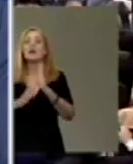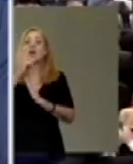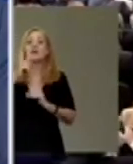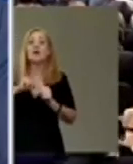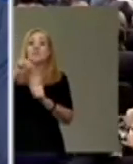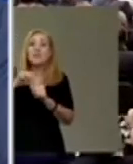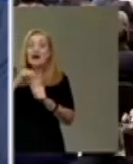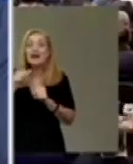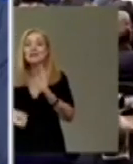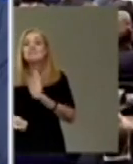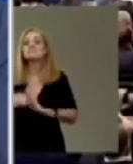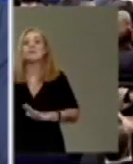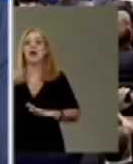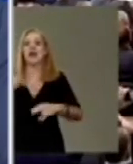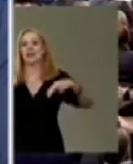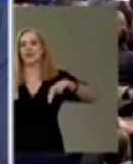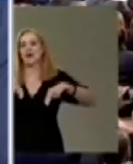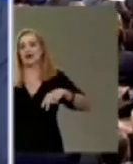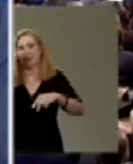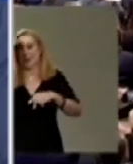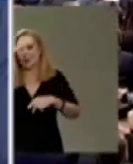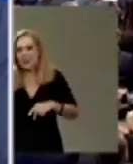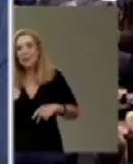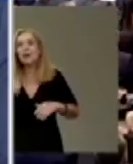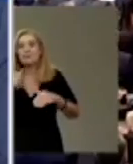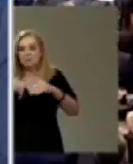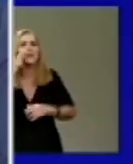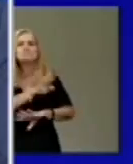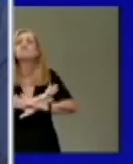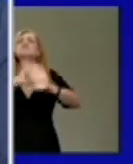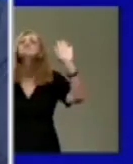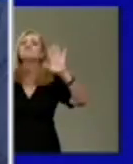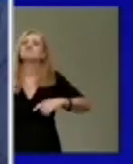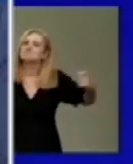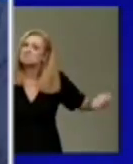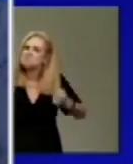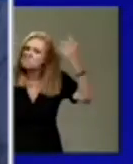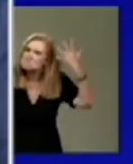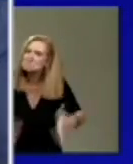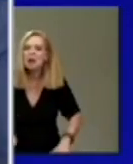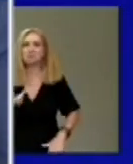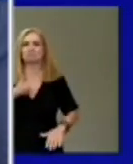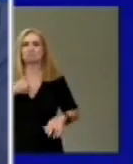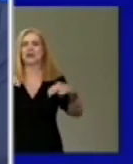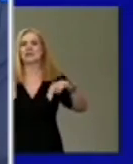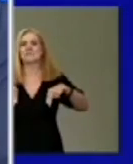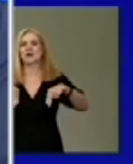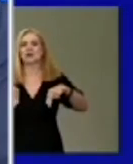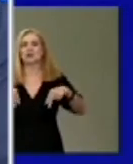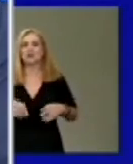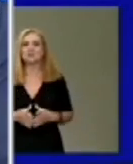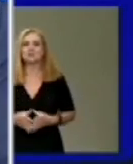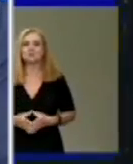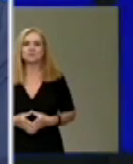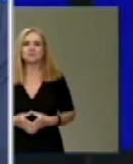άρα θα απαντήσω και στους δύο και σε αυτόν που θα μπορούσε να ισχυριστεί αυτό και εννοείται στο ερώτημά σας